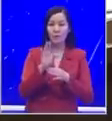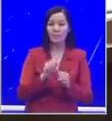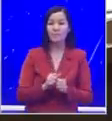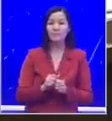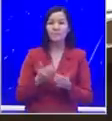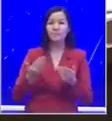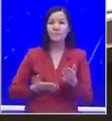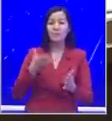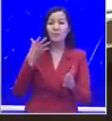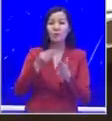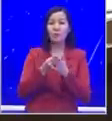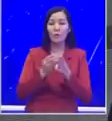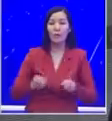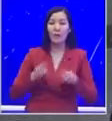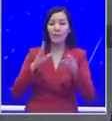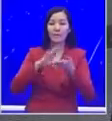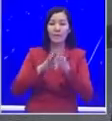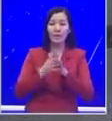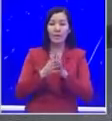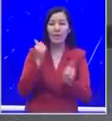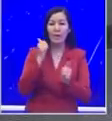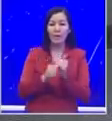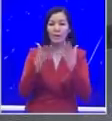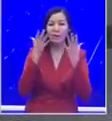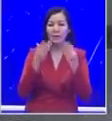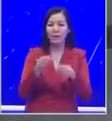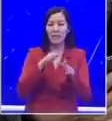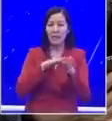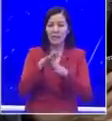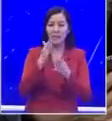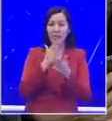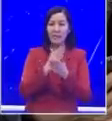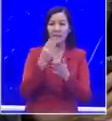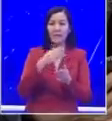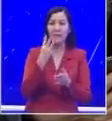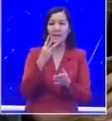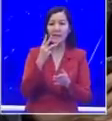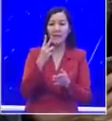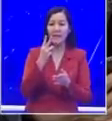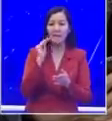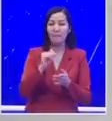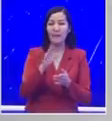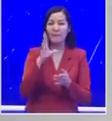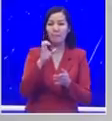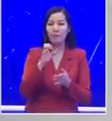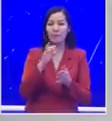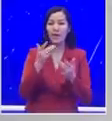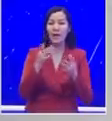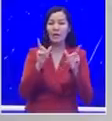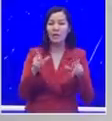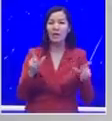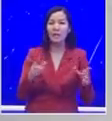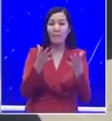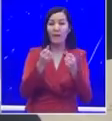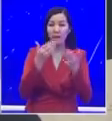Әлеуметтік төлемдер төтенше жағдай кезеңі бойы күн сайын жүзеге асырылып отырады. Әлі 42500 теңгені қанша жетісулық алатыны